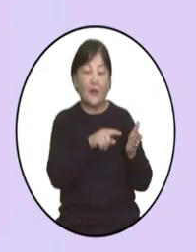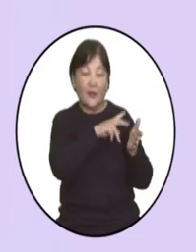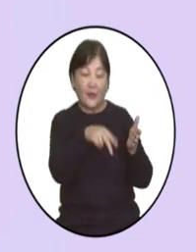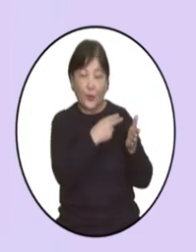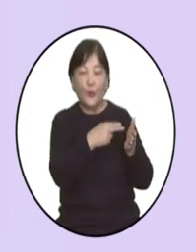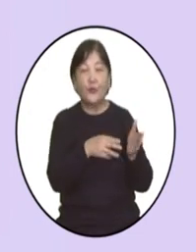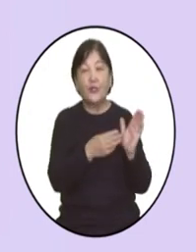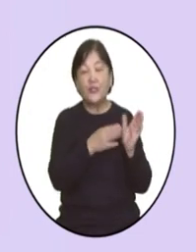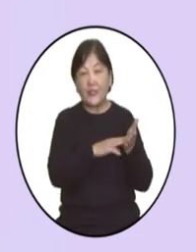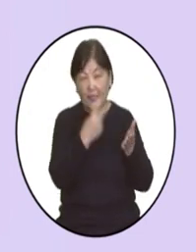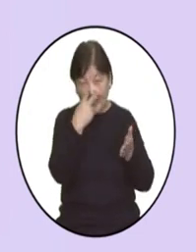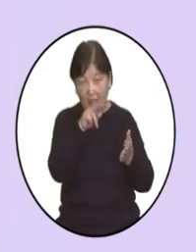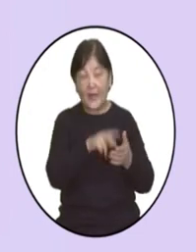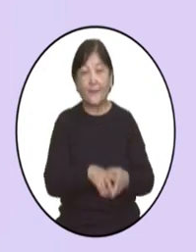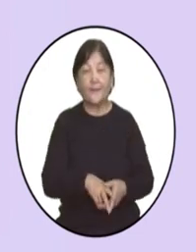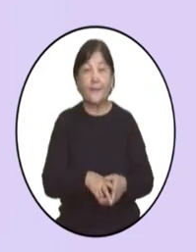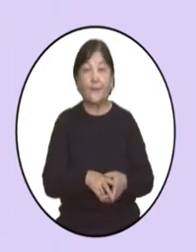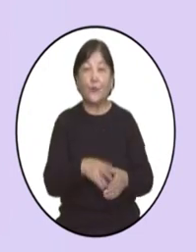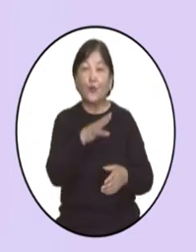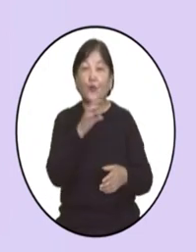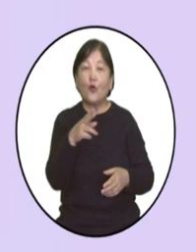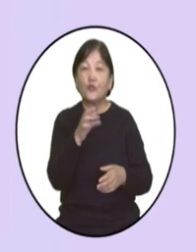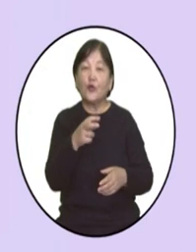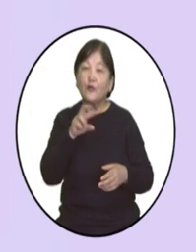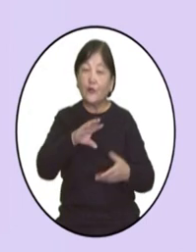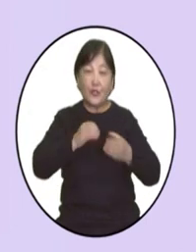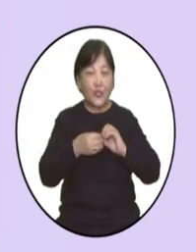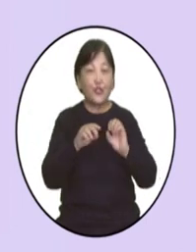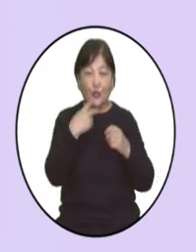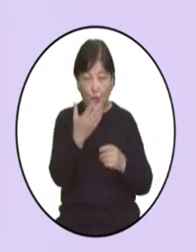тэгшдэгэл. За, энэ тэгшдэгэлээр бүгдээрээ тооцоолтыг хийж үзцгээе.